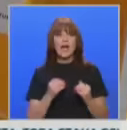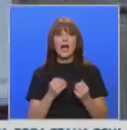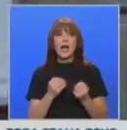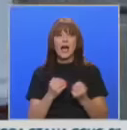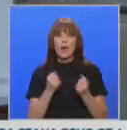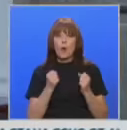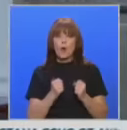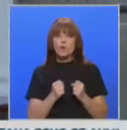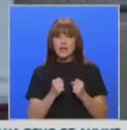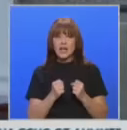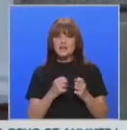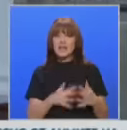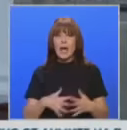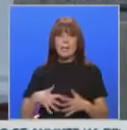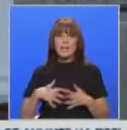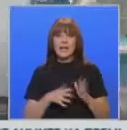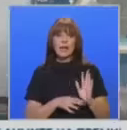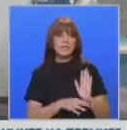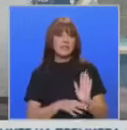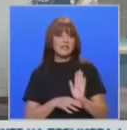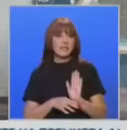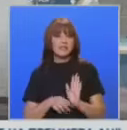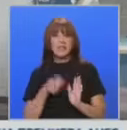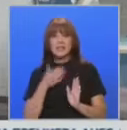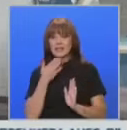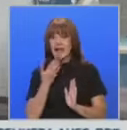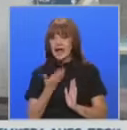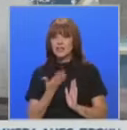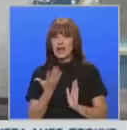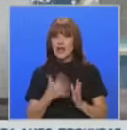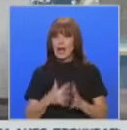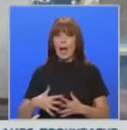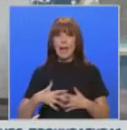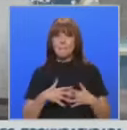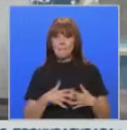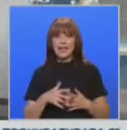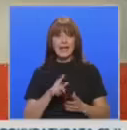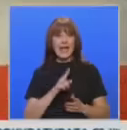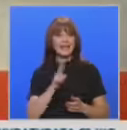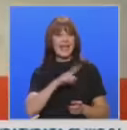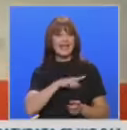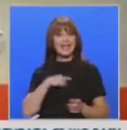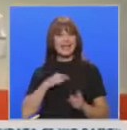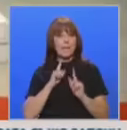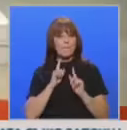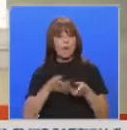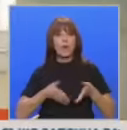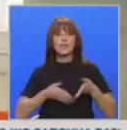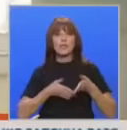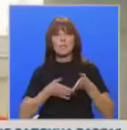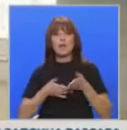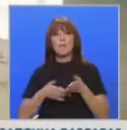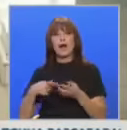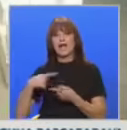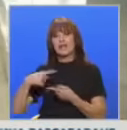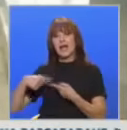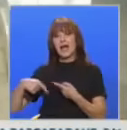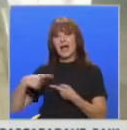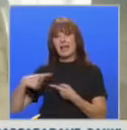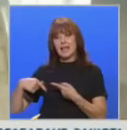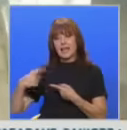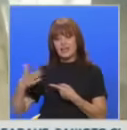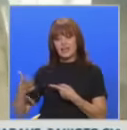страна се очаква сега американски представители да изтъкнат как Съединените щати, а не Китай, могат да помогнат за развитието на страните от глобалния